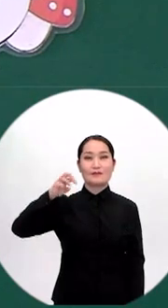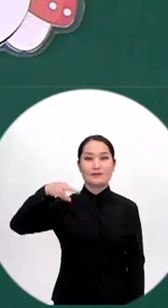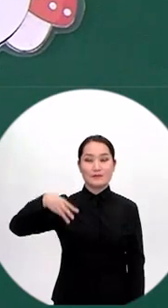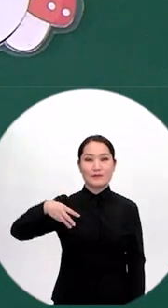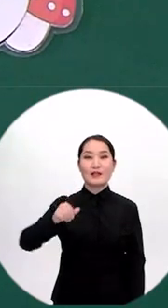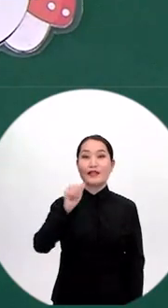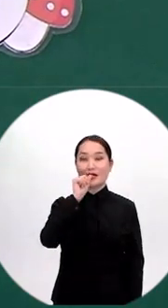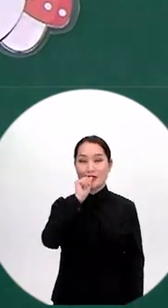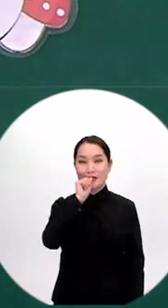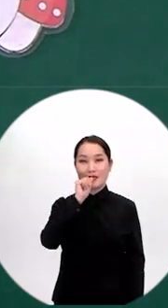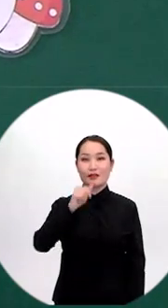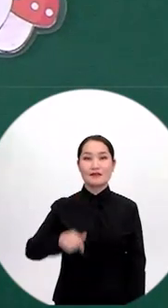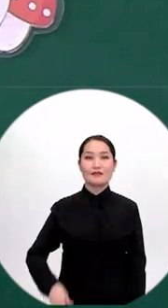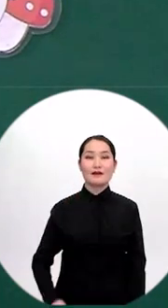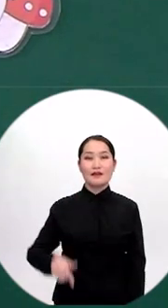Гам.